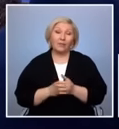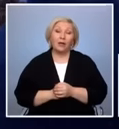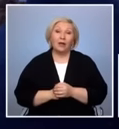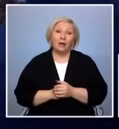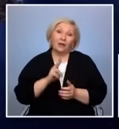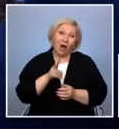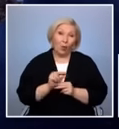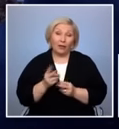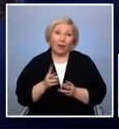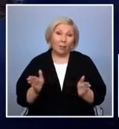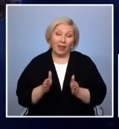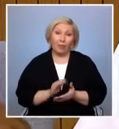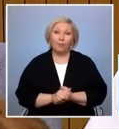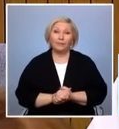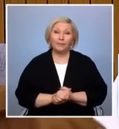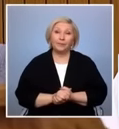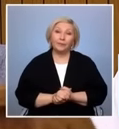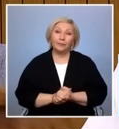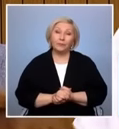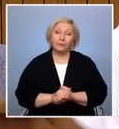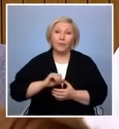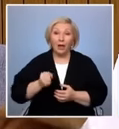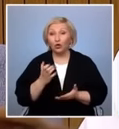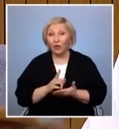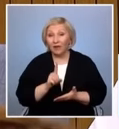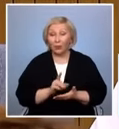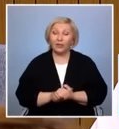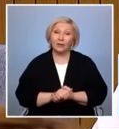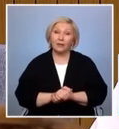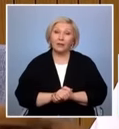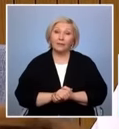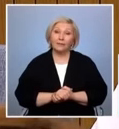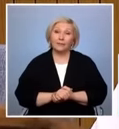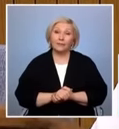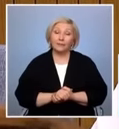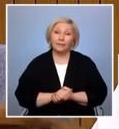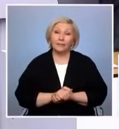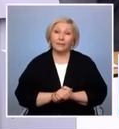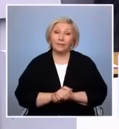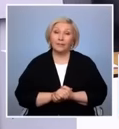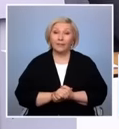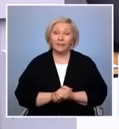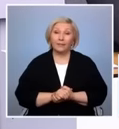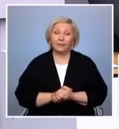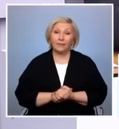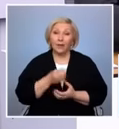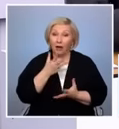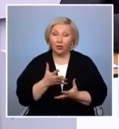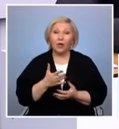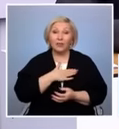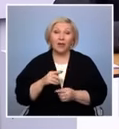Авзалову, замминистру Жулькову. Не торопитесь, Ради Фаридович, не надо таких громких заявлений. Все будет, все сядут. Но завершил